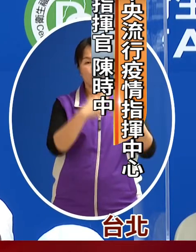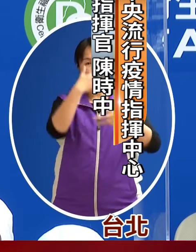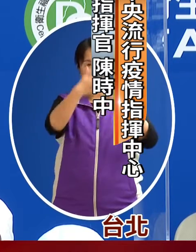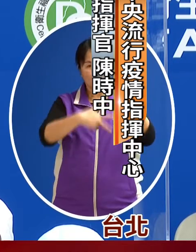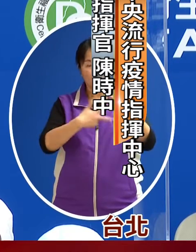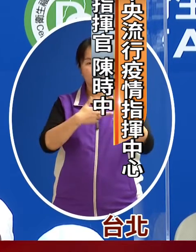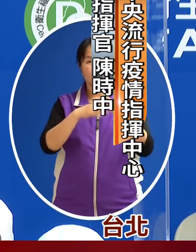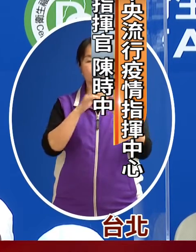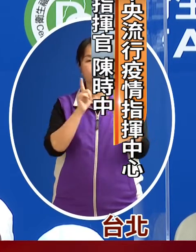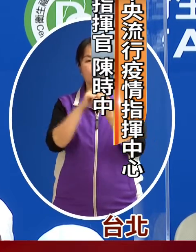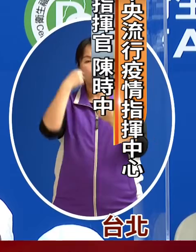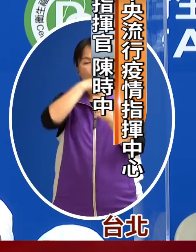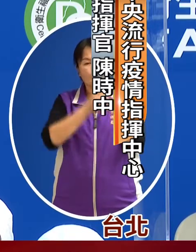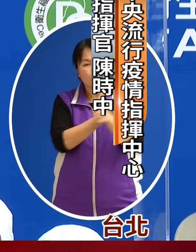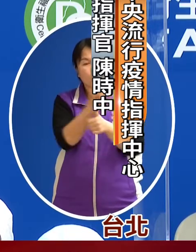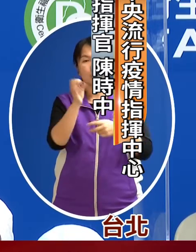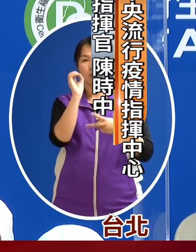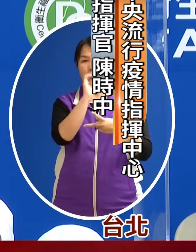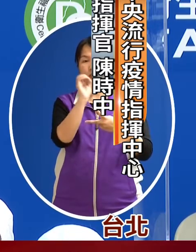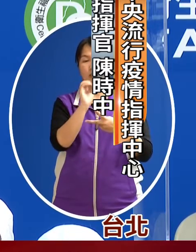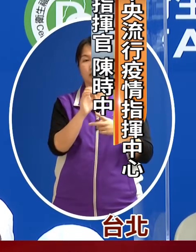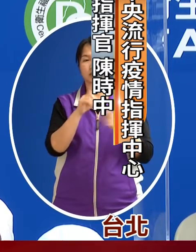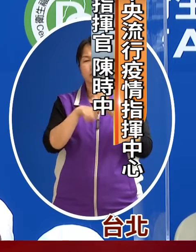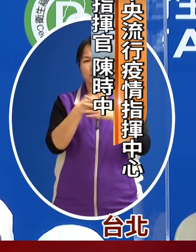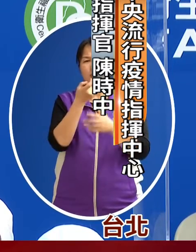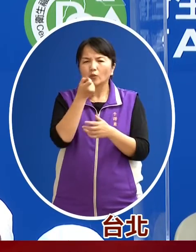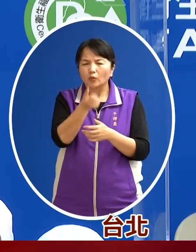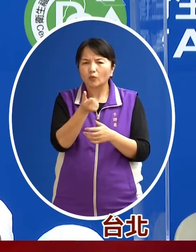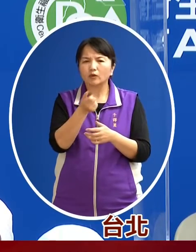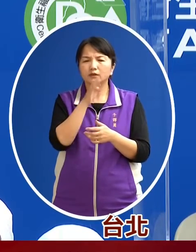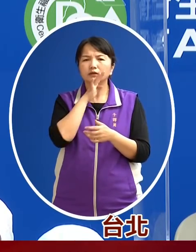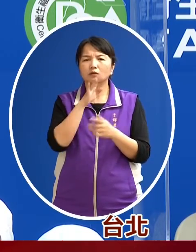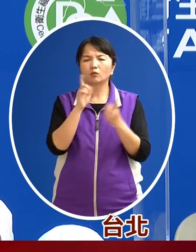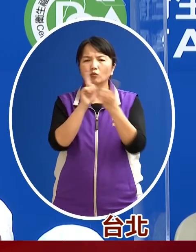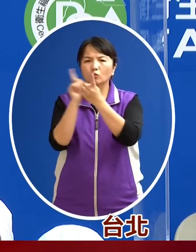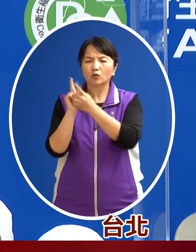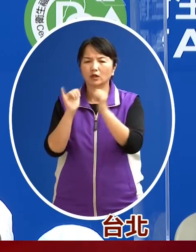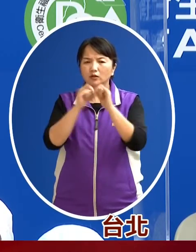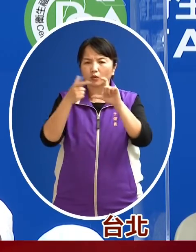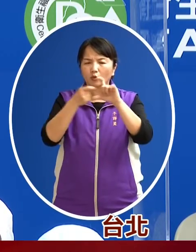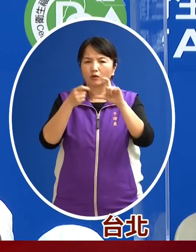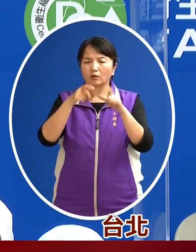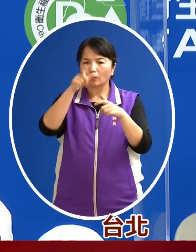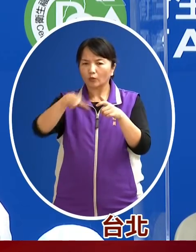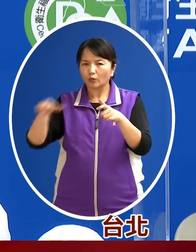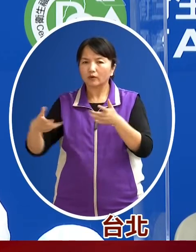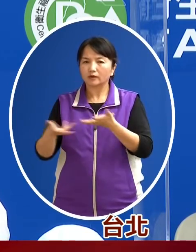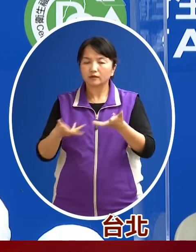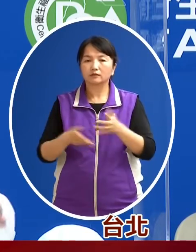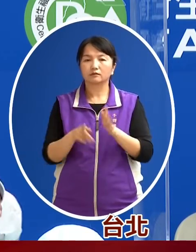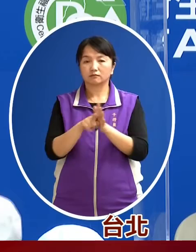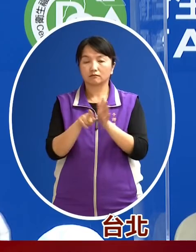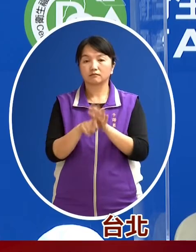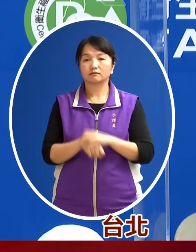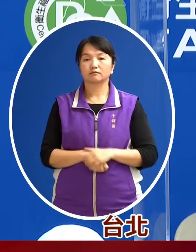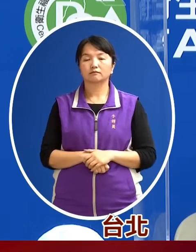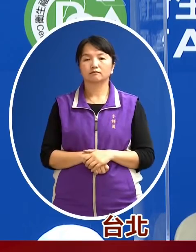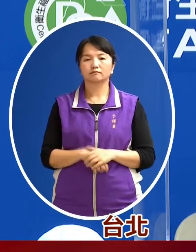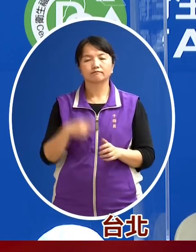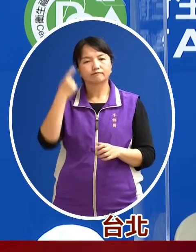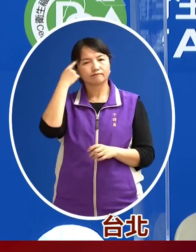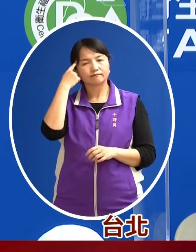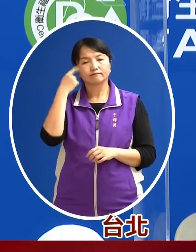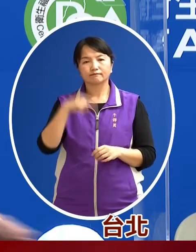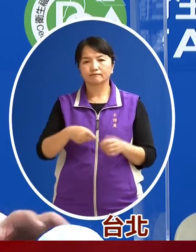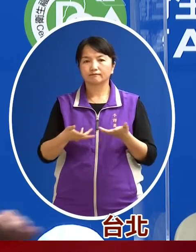8周哈没有本土的个案，或者仅有一些很非常零星的一个社区的个案的时候，那我们觉得哈就